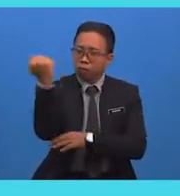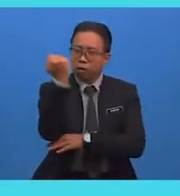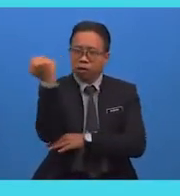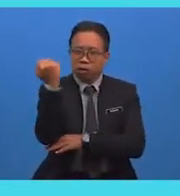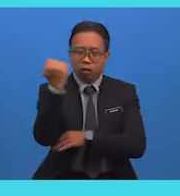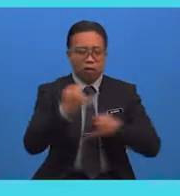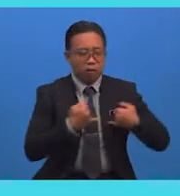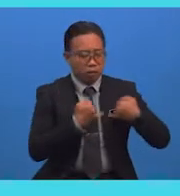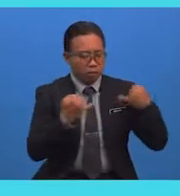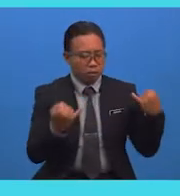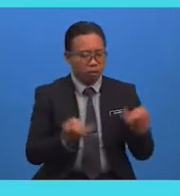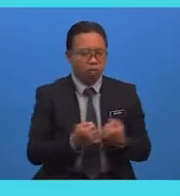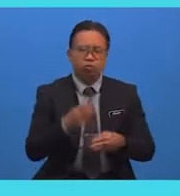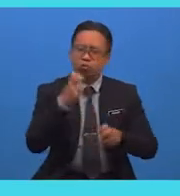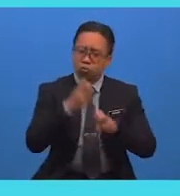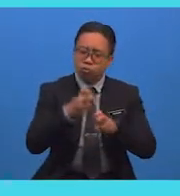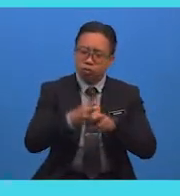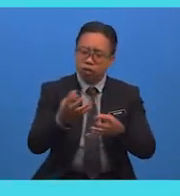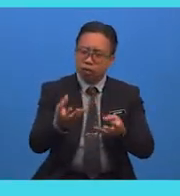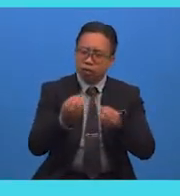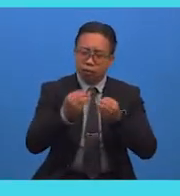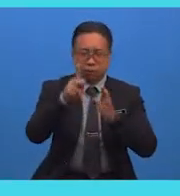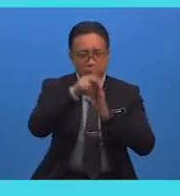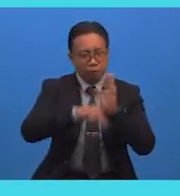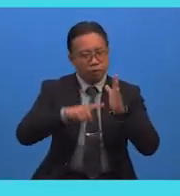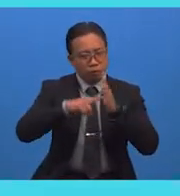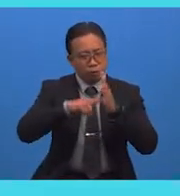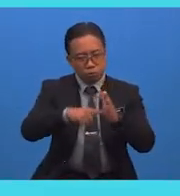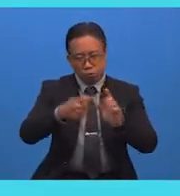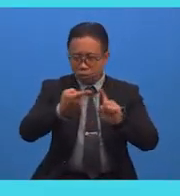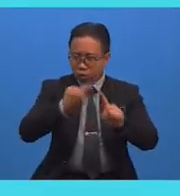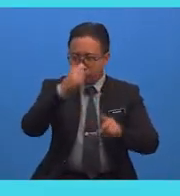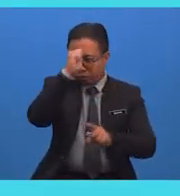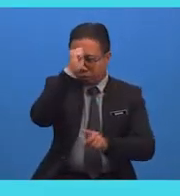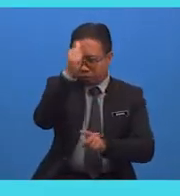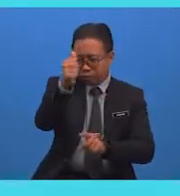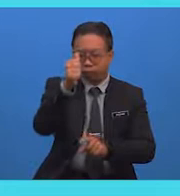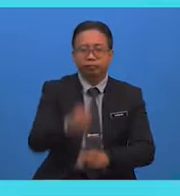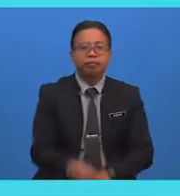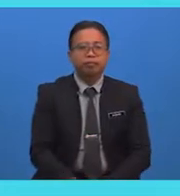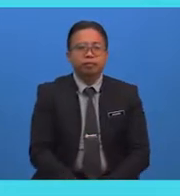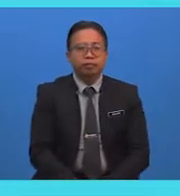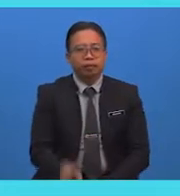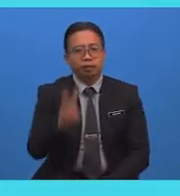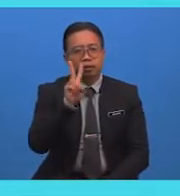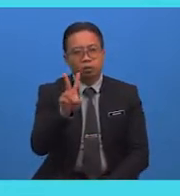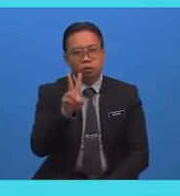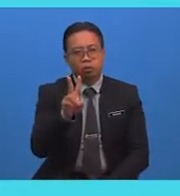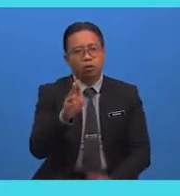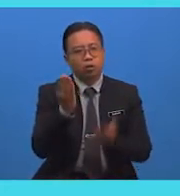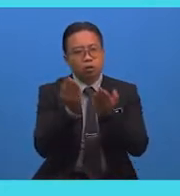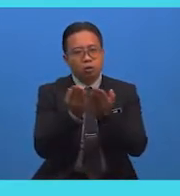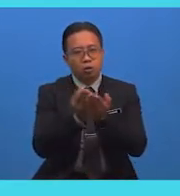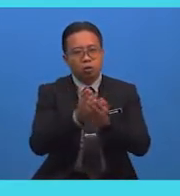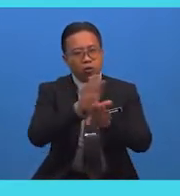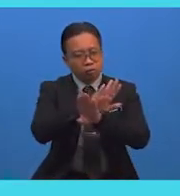sukar menerima hidayah atau petunjuk daripada Allah Subhanahu Wa Taala. Yang kedua ialah doa